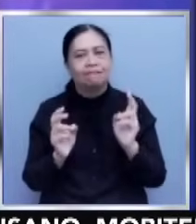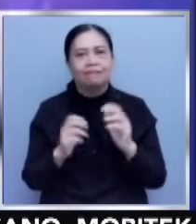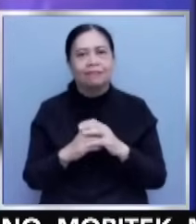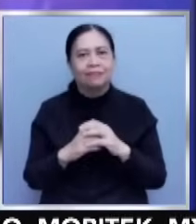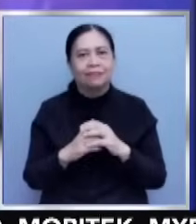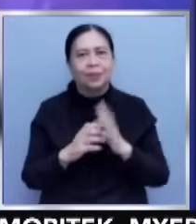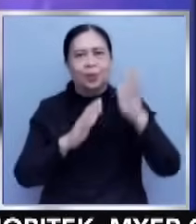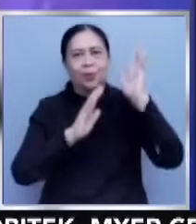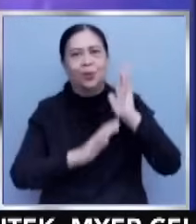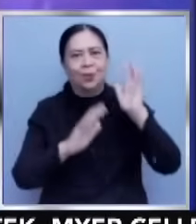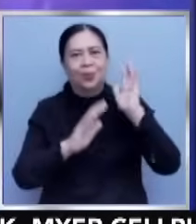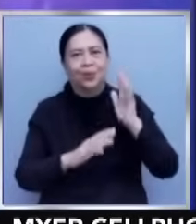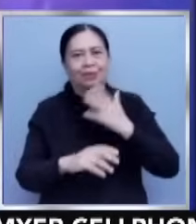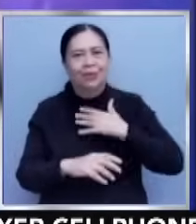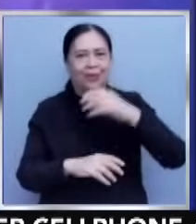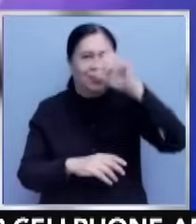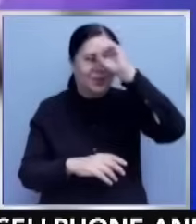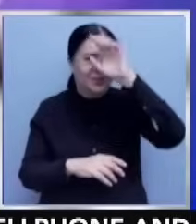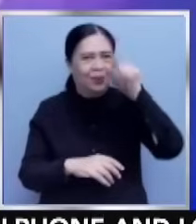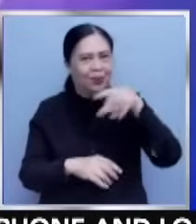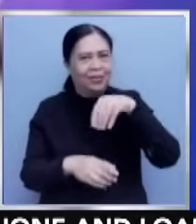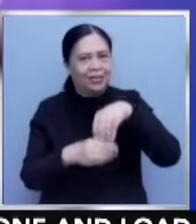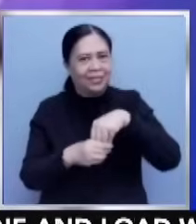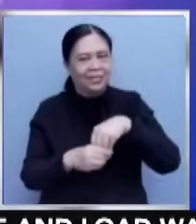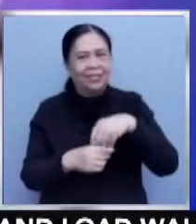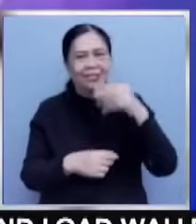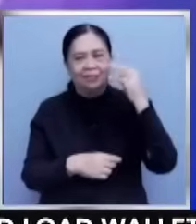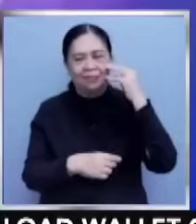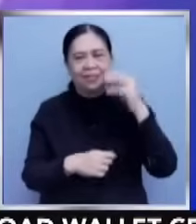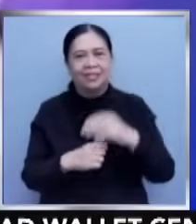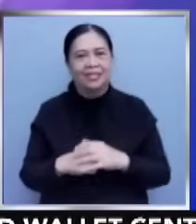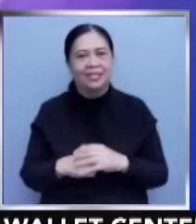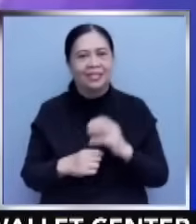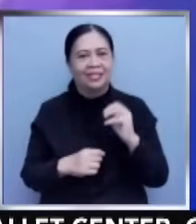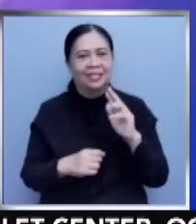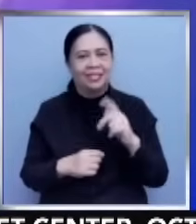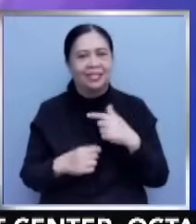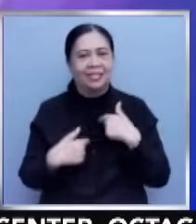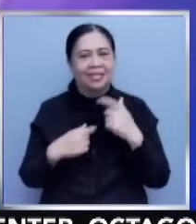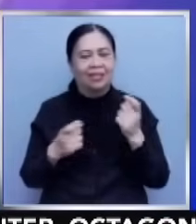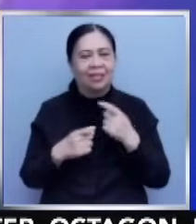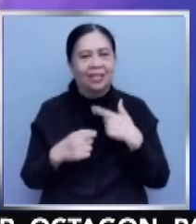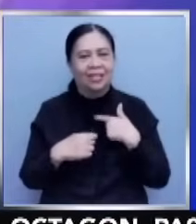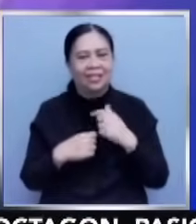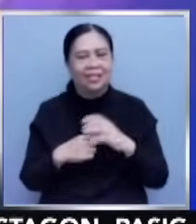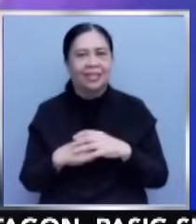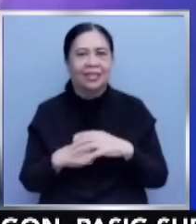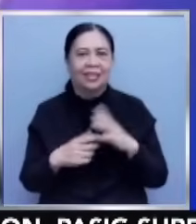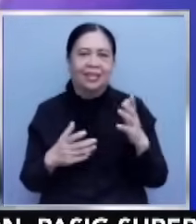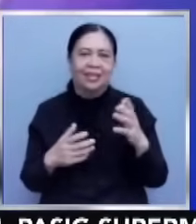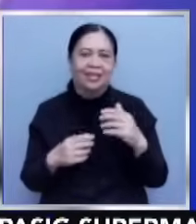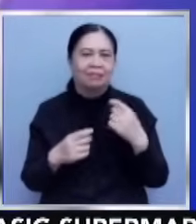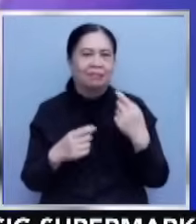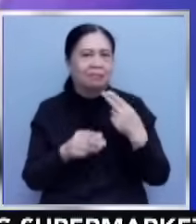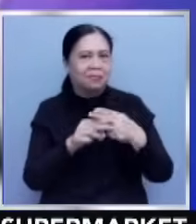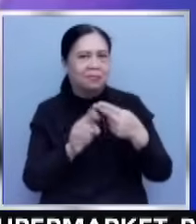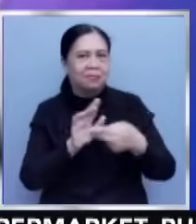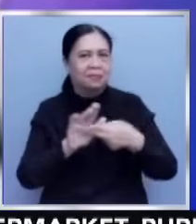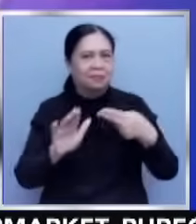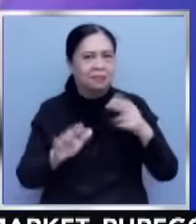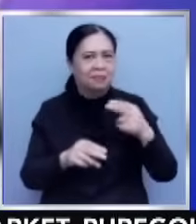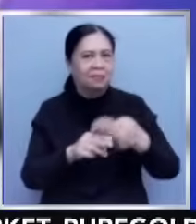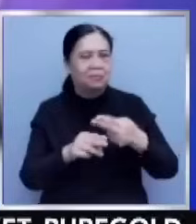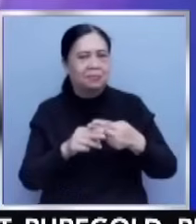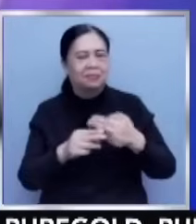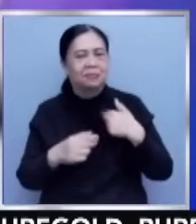kaninuninuon ko, siya yung nag-Mark Gordon. Lahat po tawag nila sa akin na Little John Armstrong, yun na po talaga yung tumatak sa mga tao.